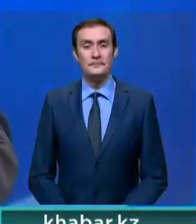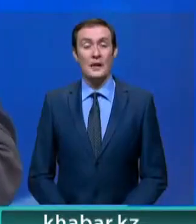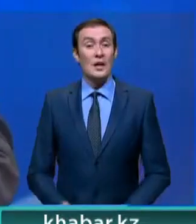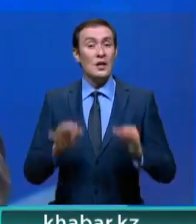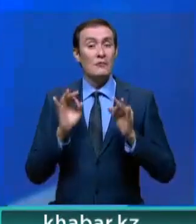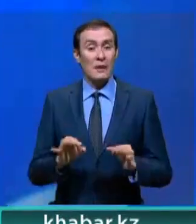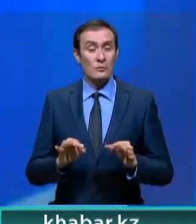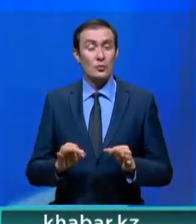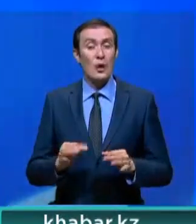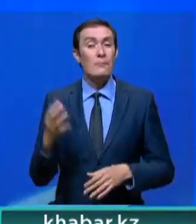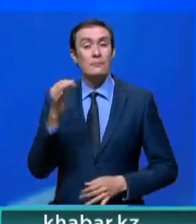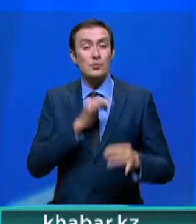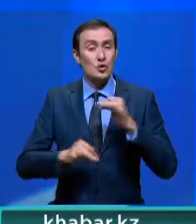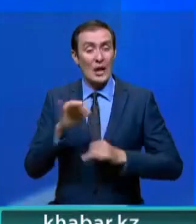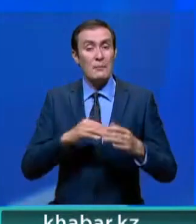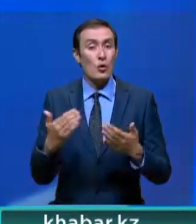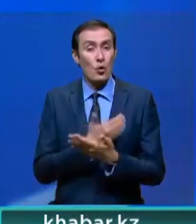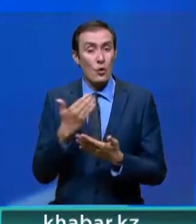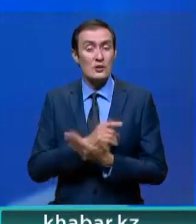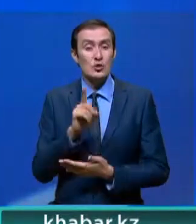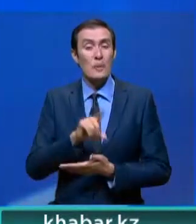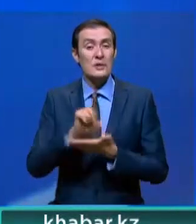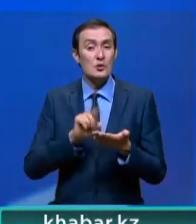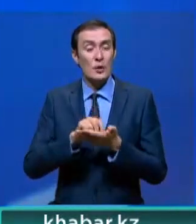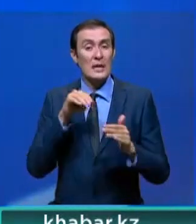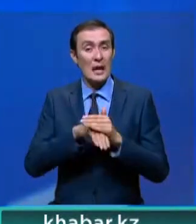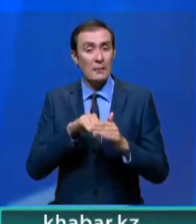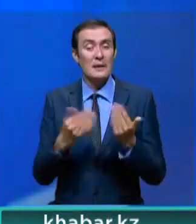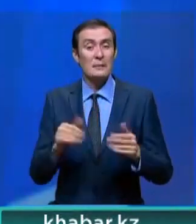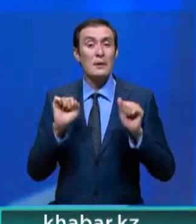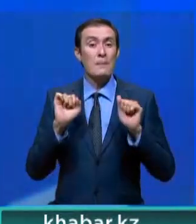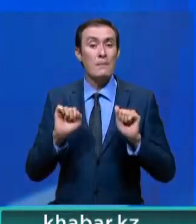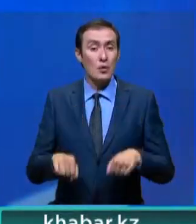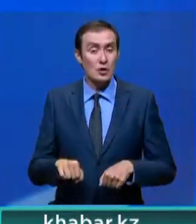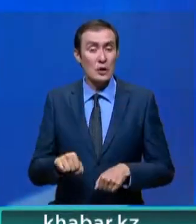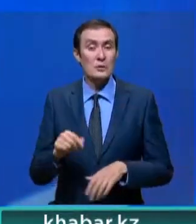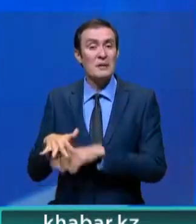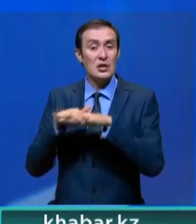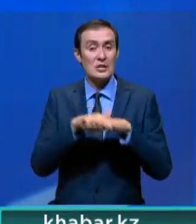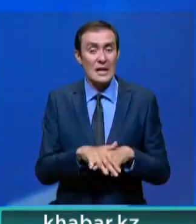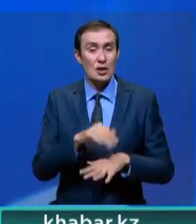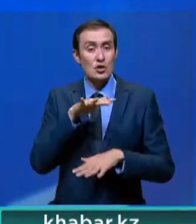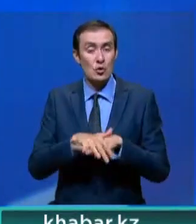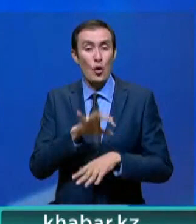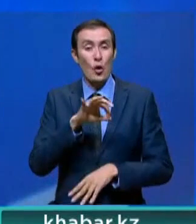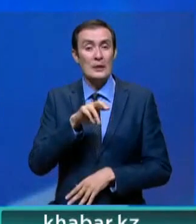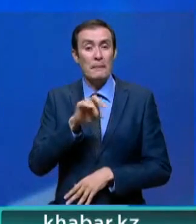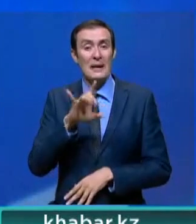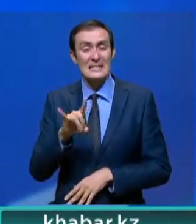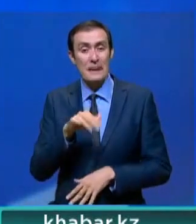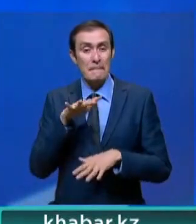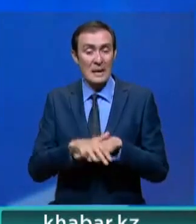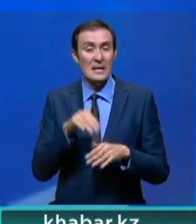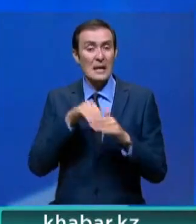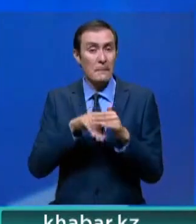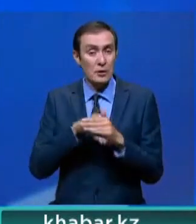И вправду одна из самых обсуждаемых новость о том, что пенсионные накопления теперь можно будет перечислять на счет в Отбасыбанк и копить